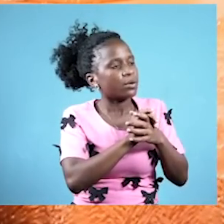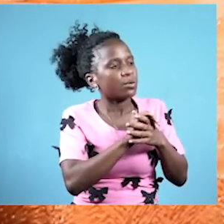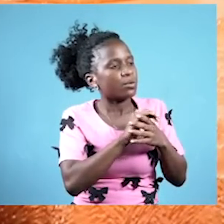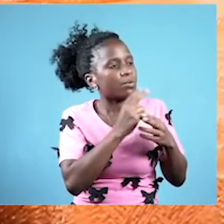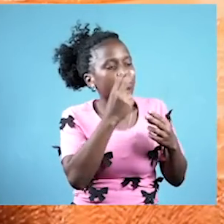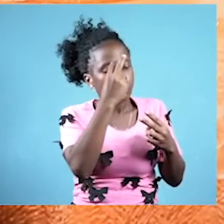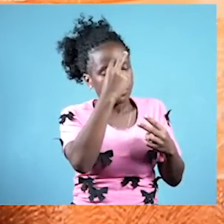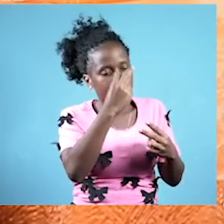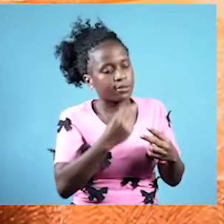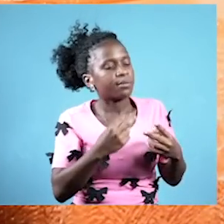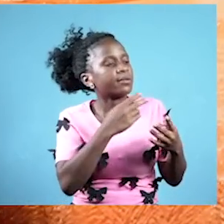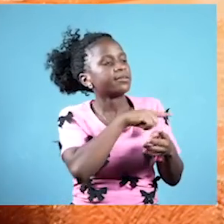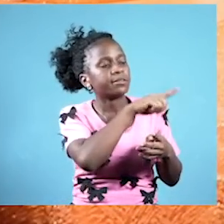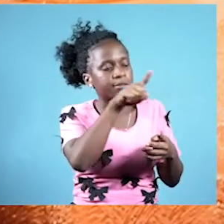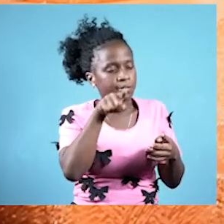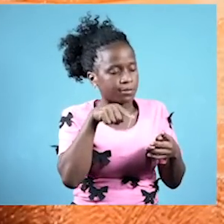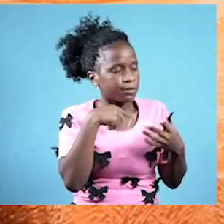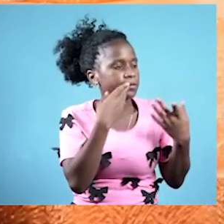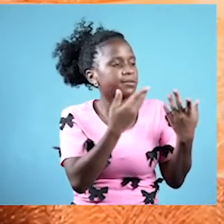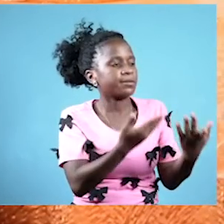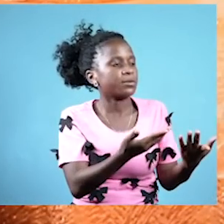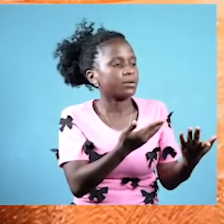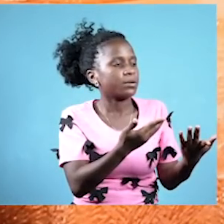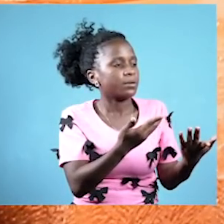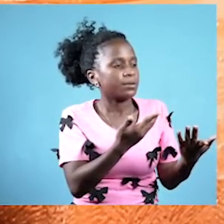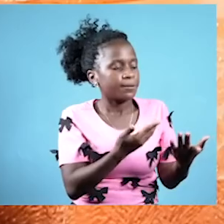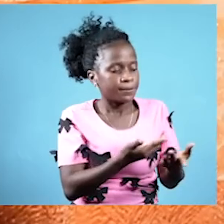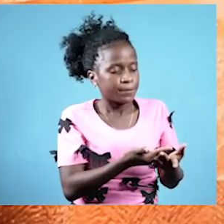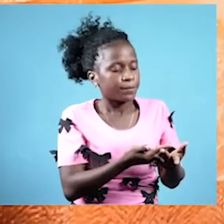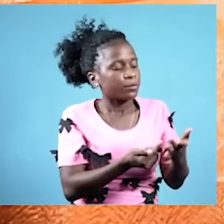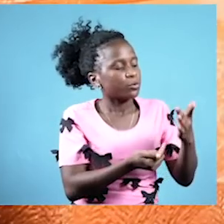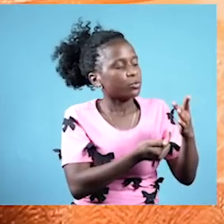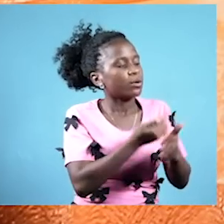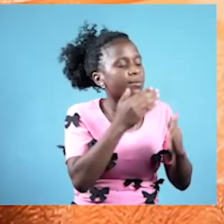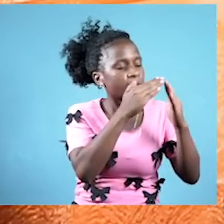hapa nyumbani kwa mzee Madabida, Dar es Salaam. Na sasa